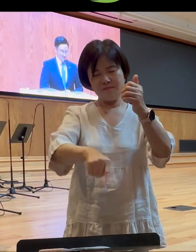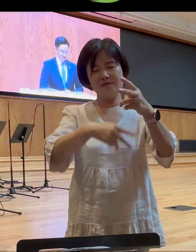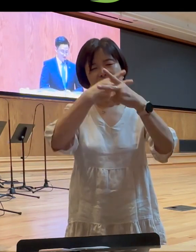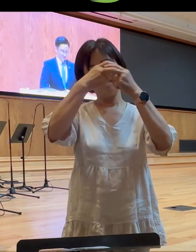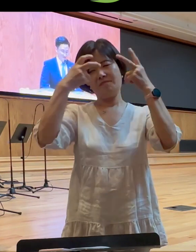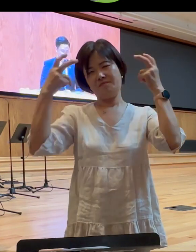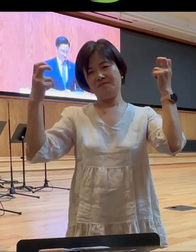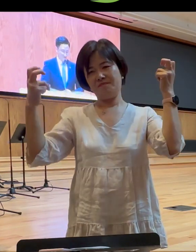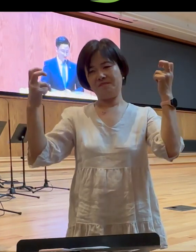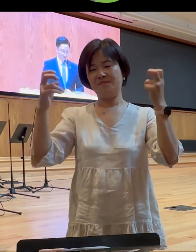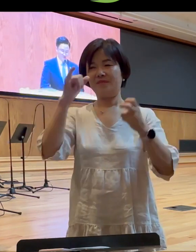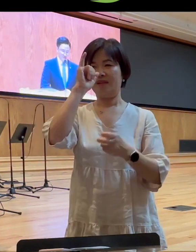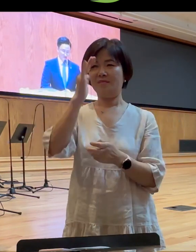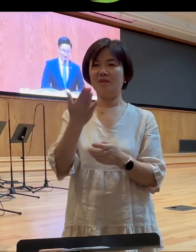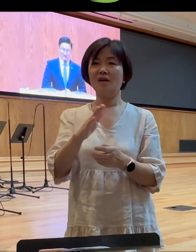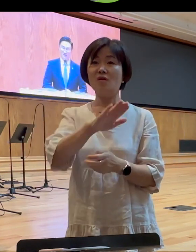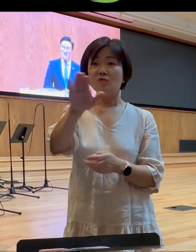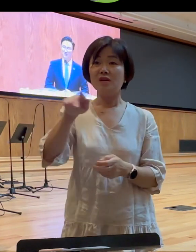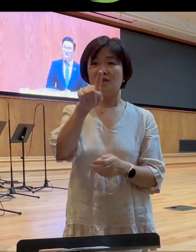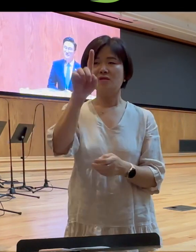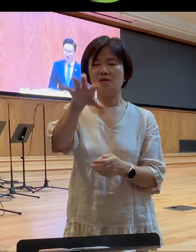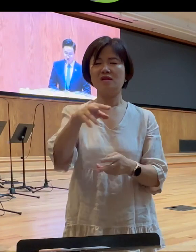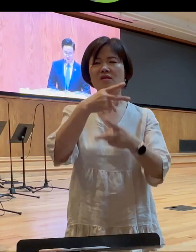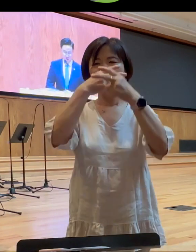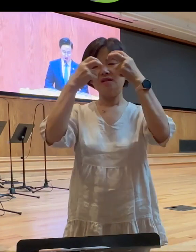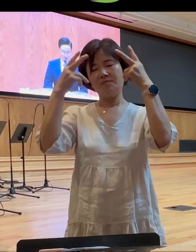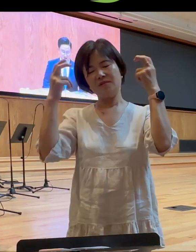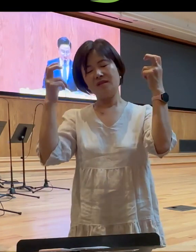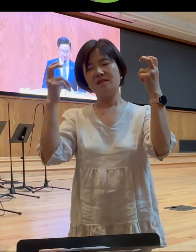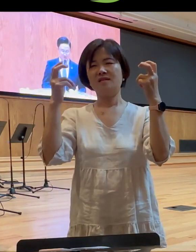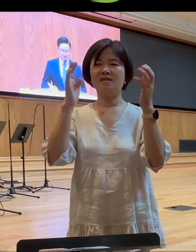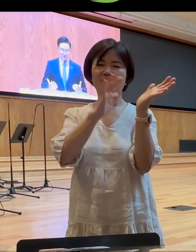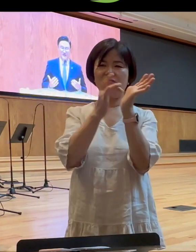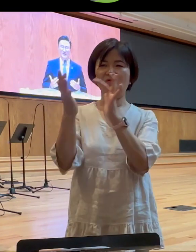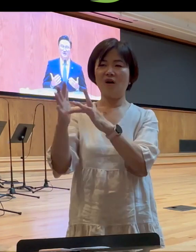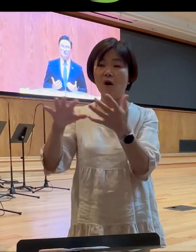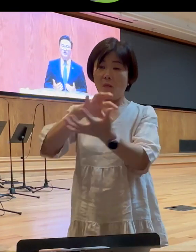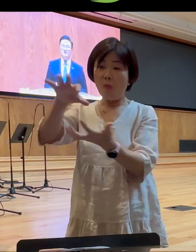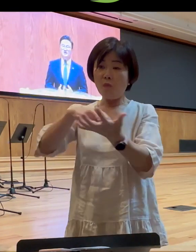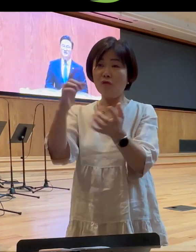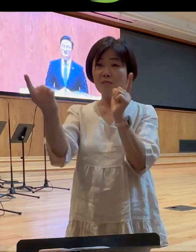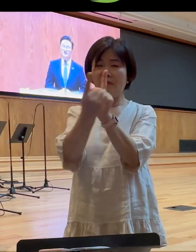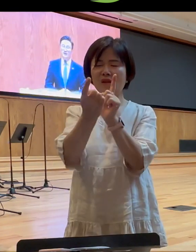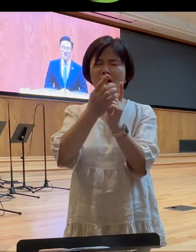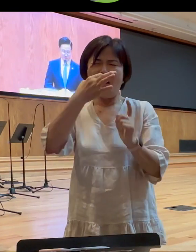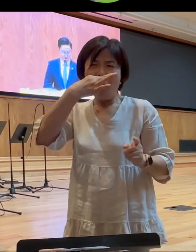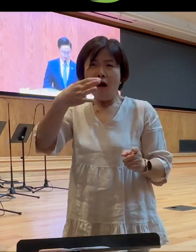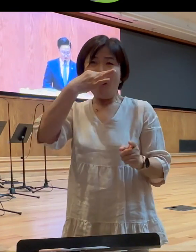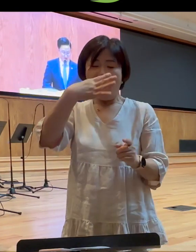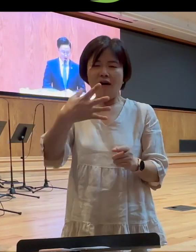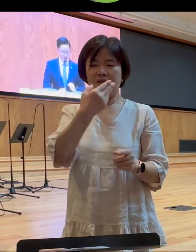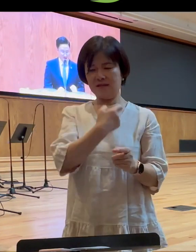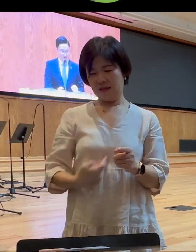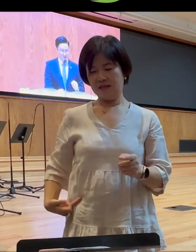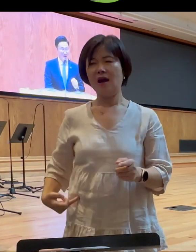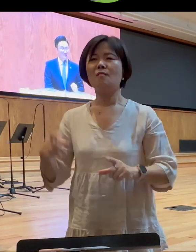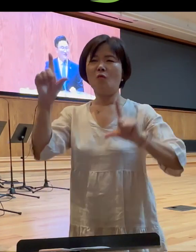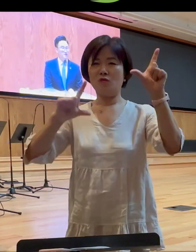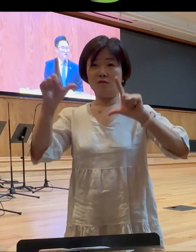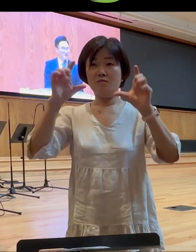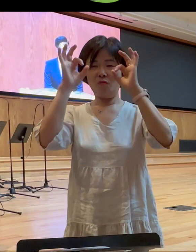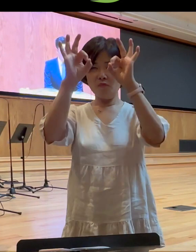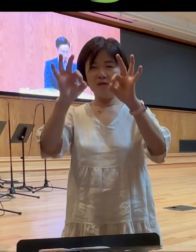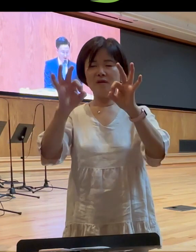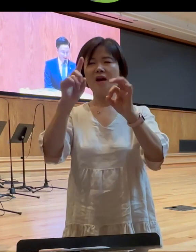것이죠. 여러분, 우리는 여기서 잠든 예수님과 폭풍을 만나 힘겨워하는 제자들의 상황을 보면서 한 가지 발견하는